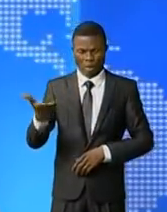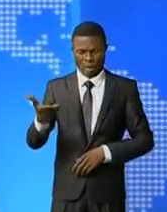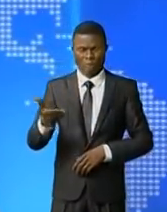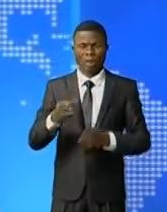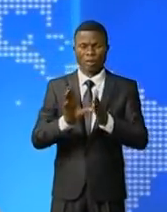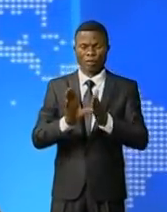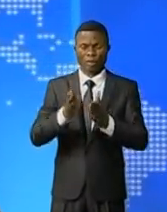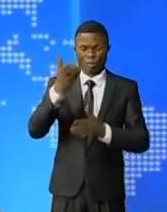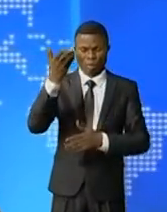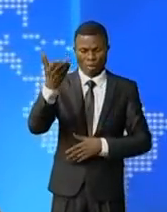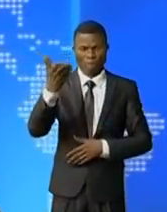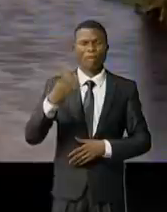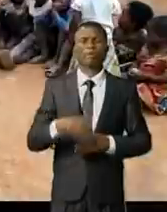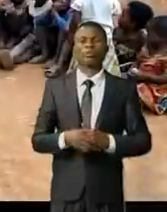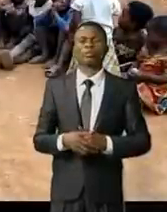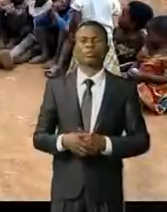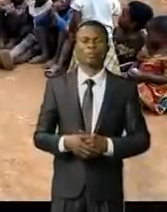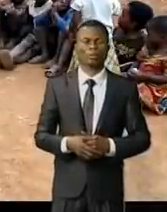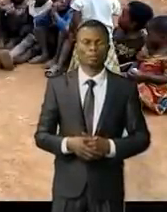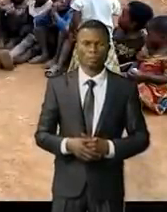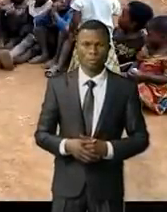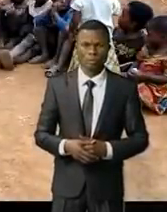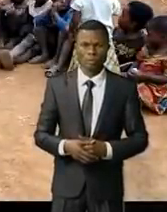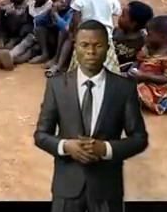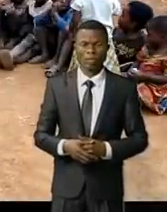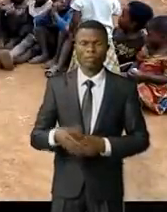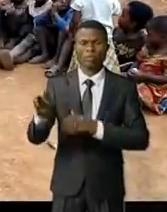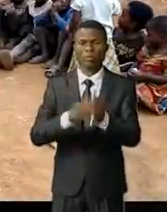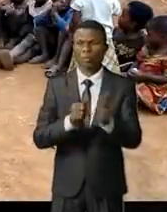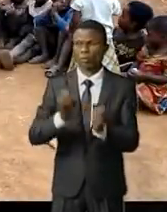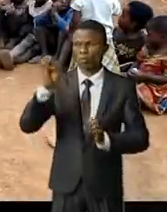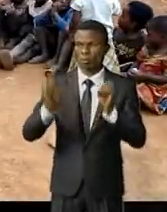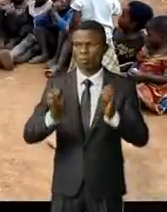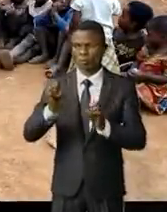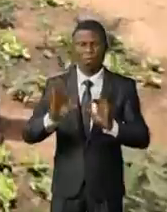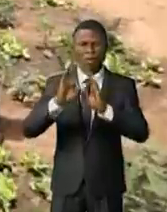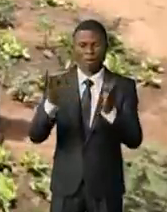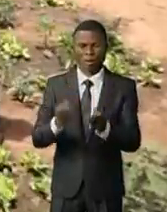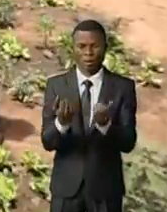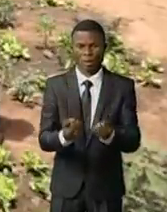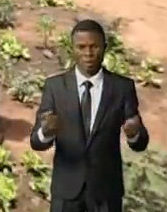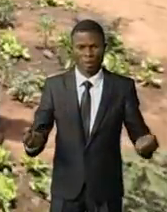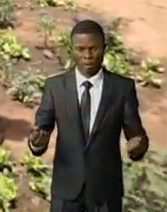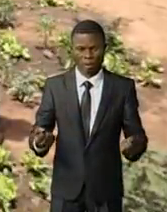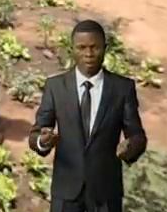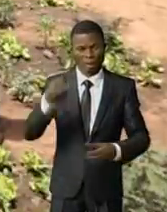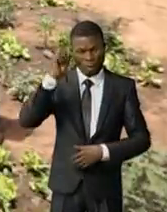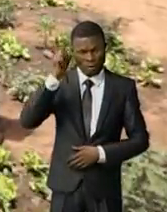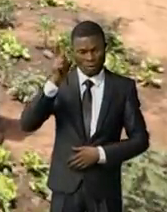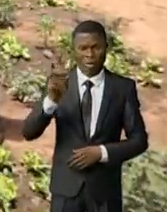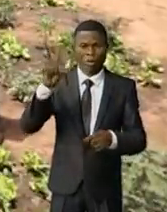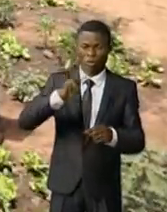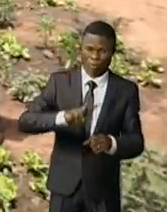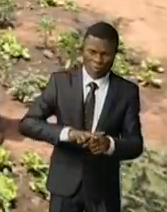Nsadi étaient allés à sa rencontre. Les formes dans le monde ont fragilisé les équilibres des familles. Les enfants sont au premier rang des